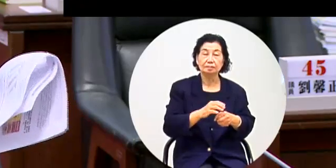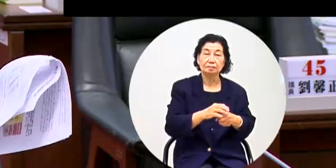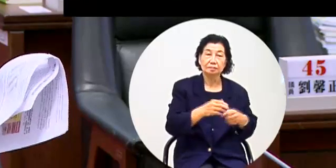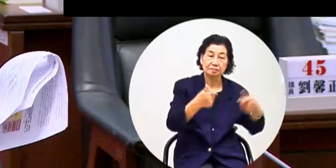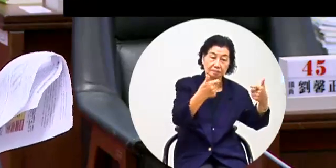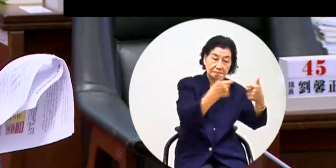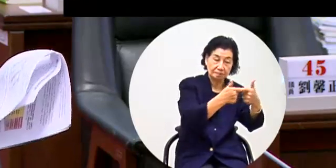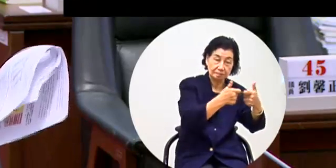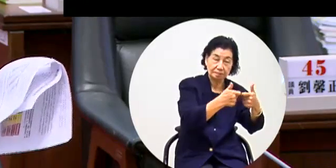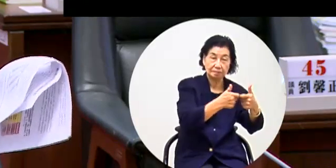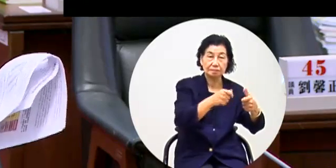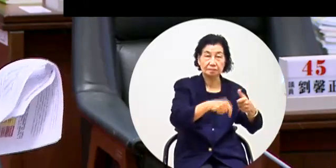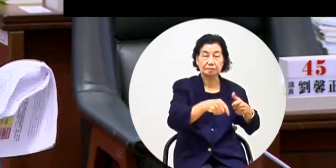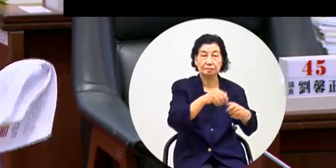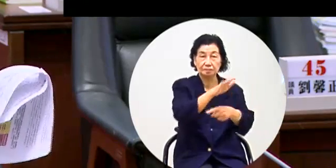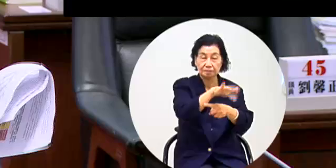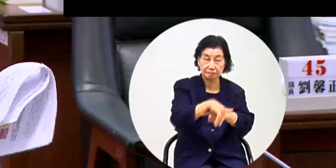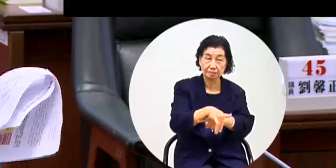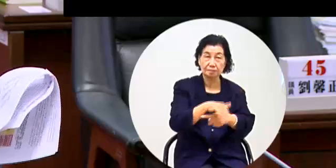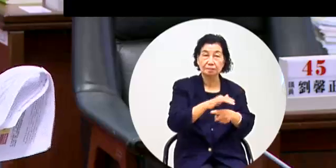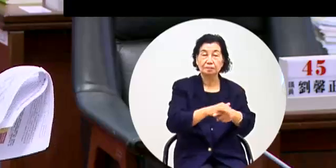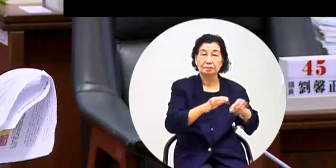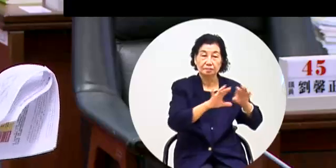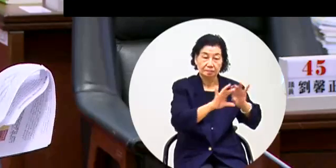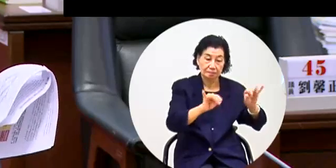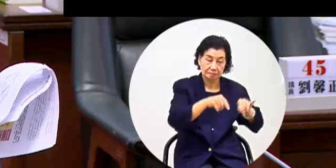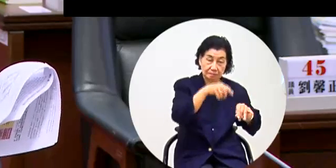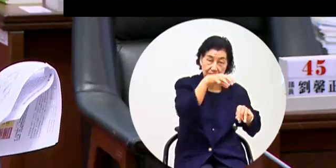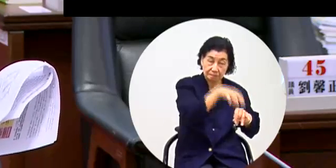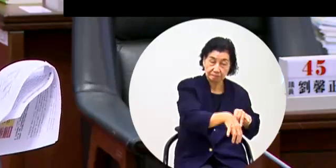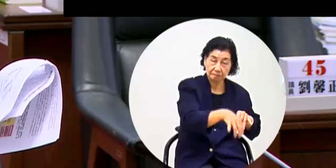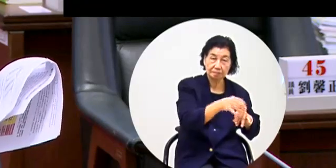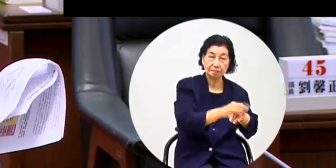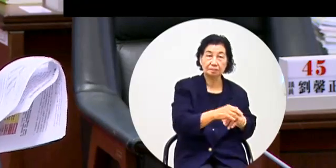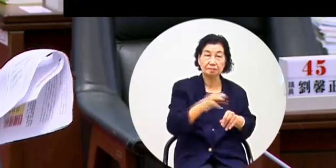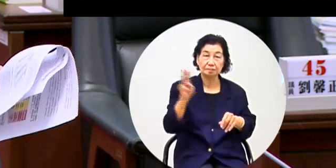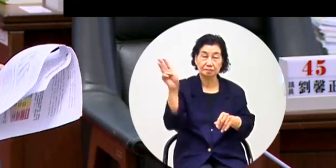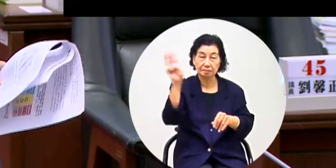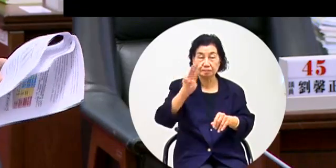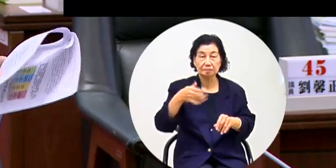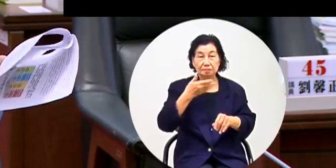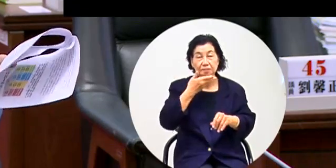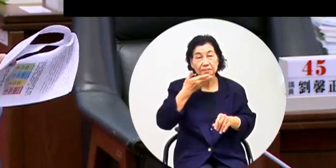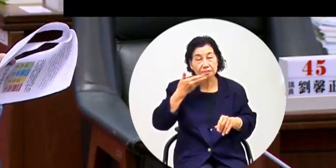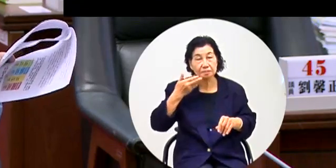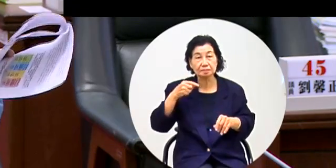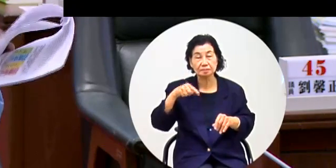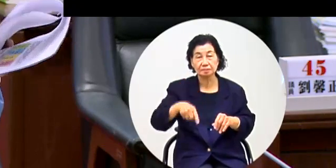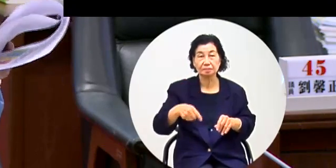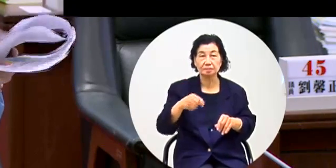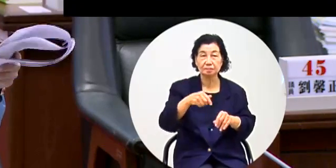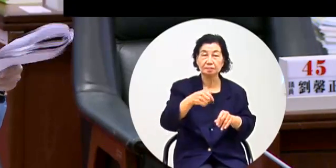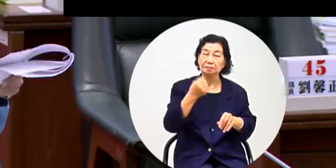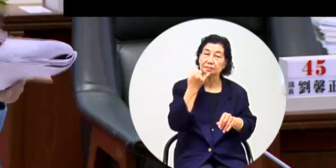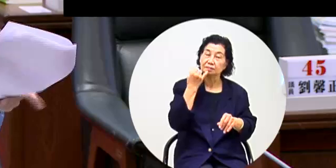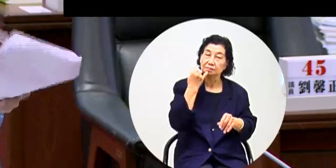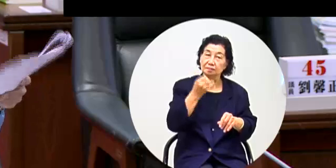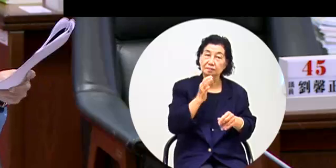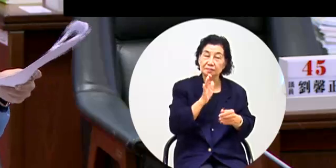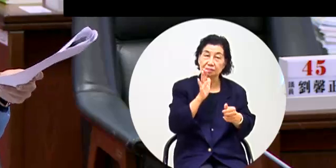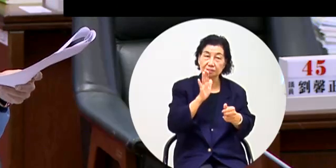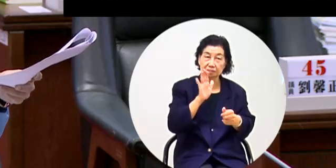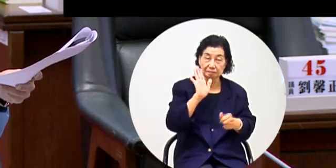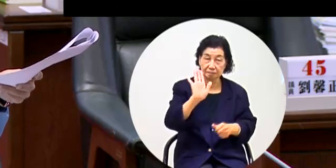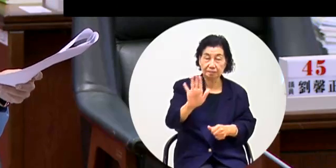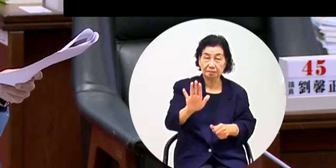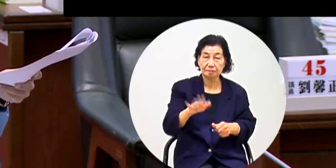沟渠可以使用的才行啊！现在很多地方都没有了耶，所以局长，这些东西啊，我拜托一定要把它